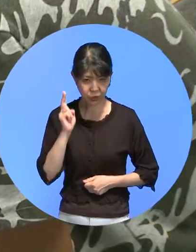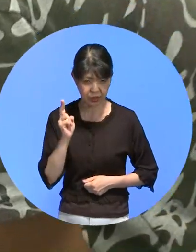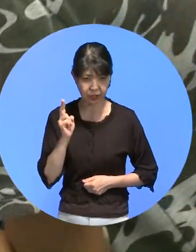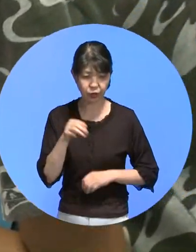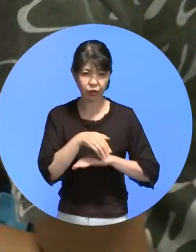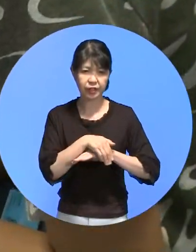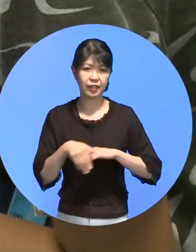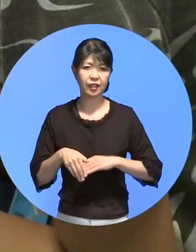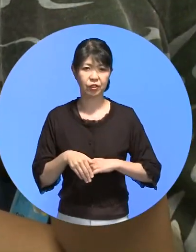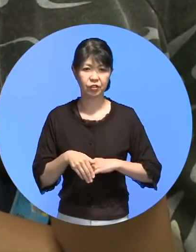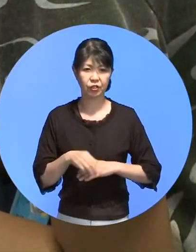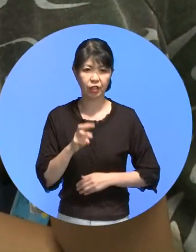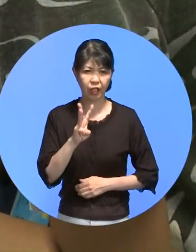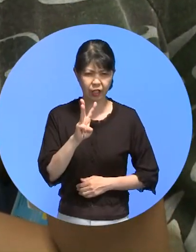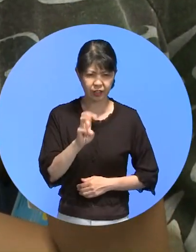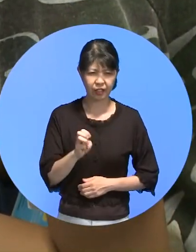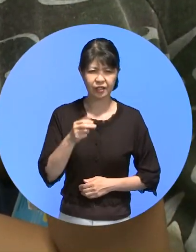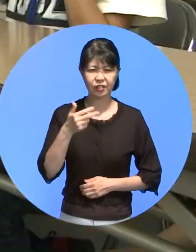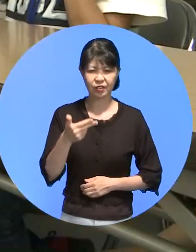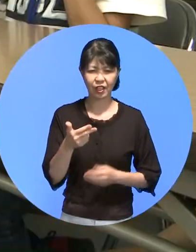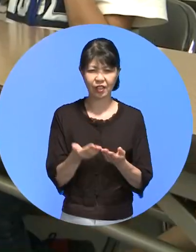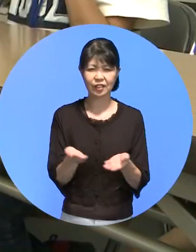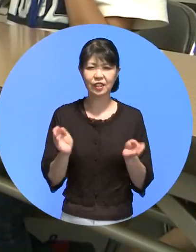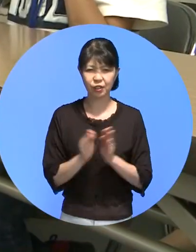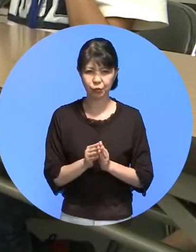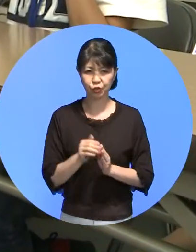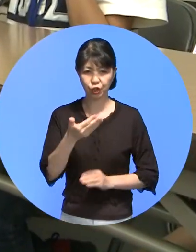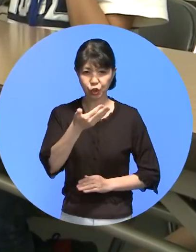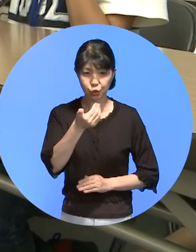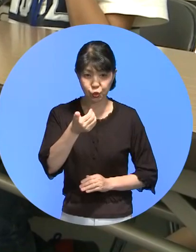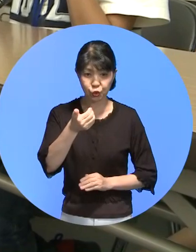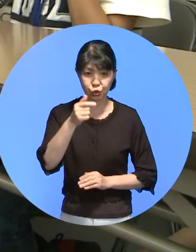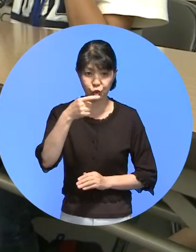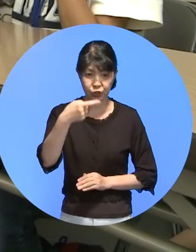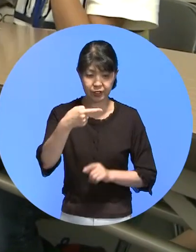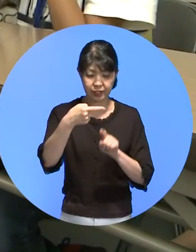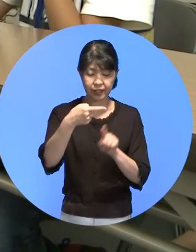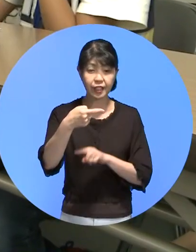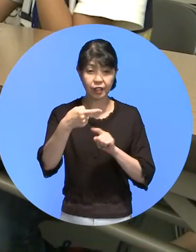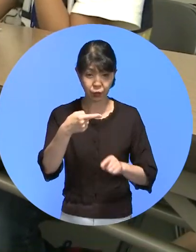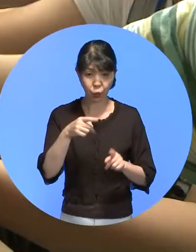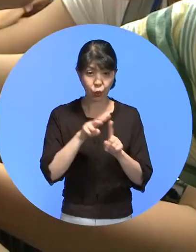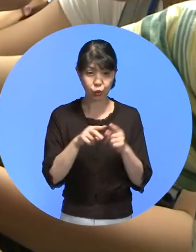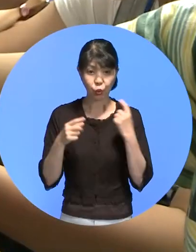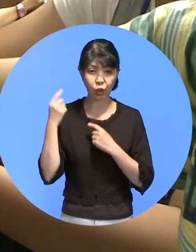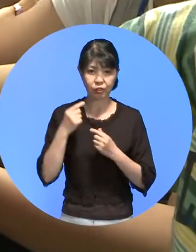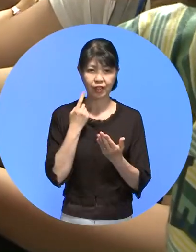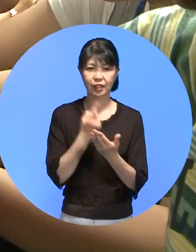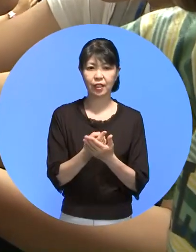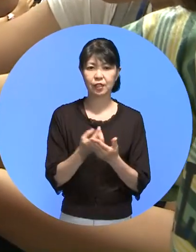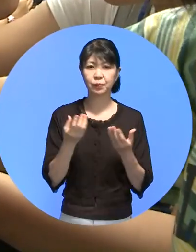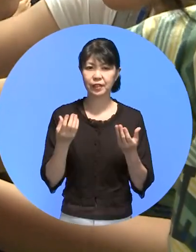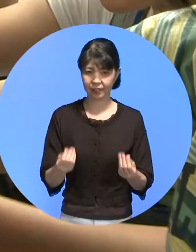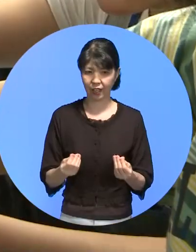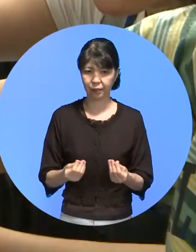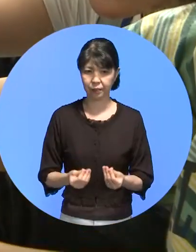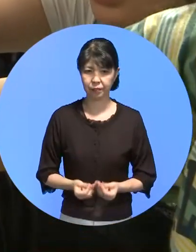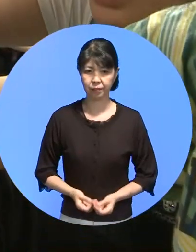るようになればと企画されたもので、37チーム91人の小学生が参加しました。